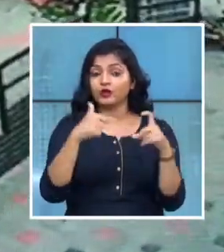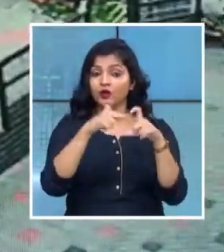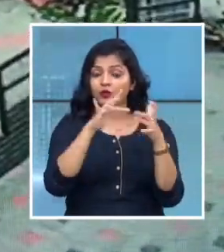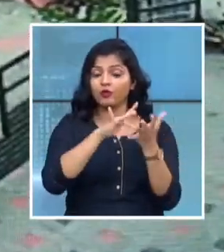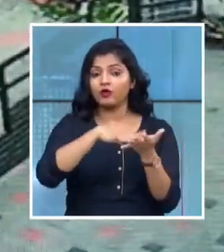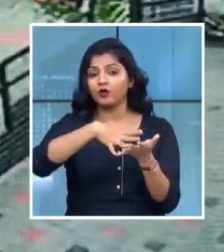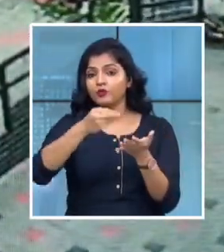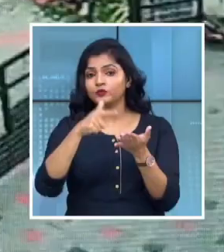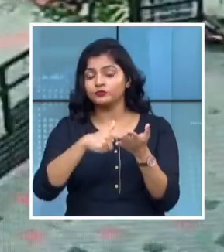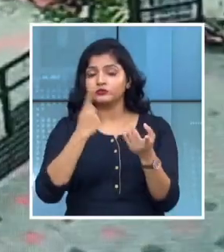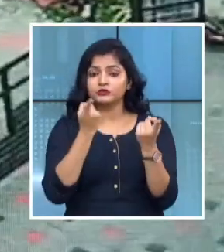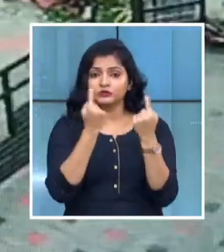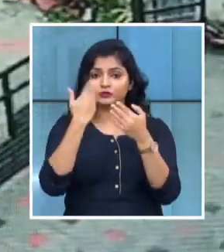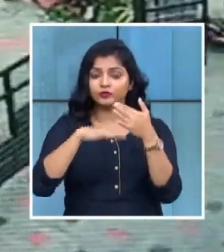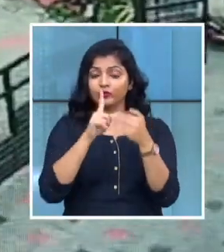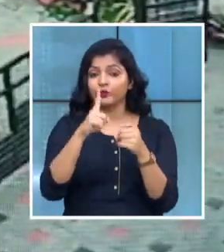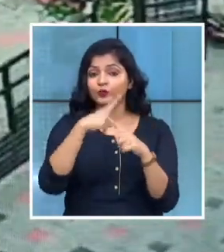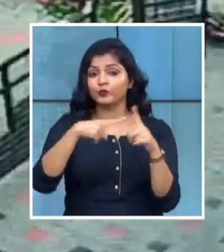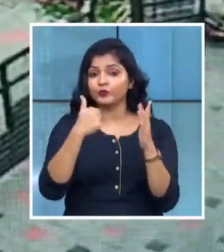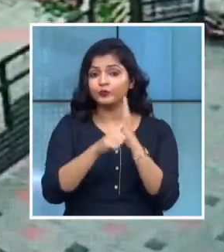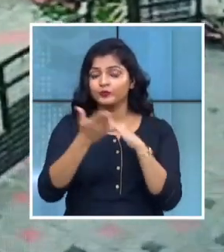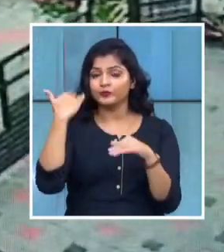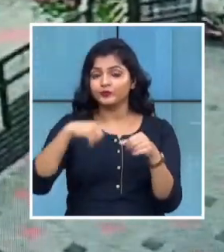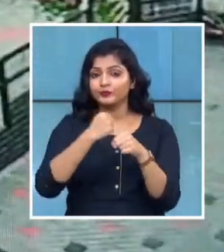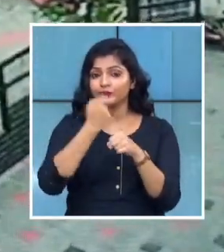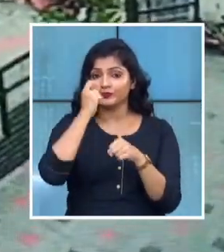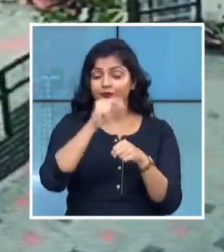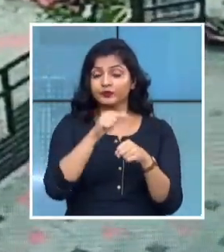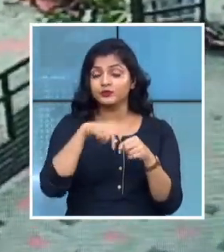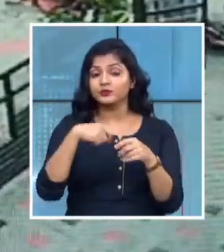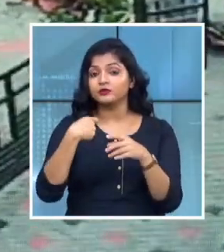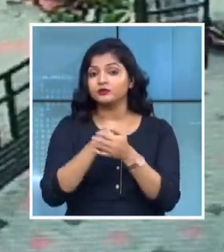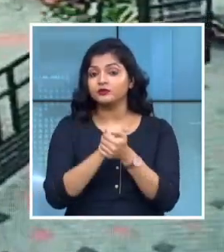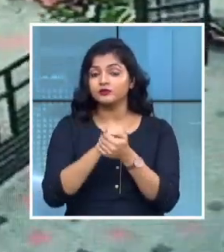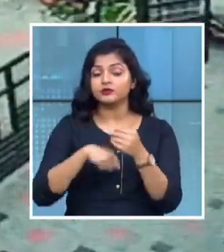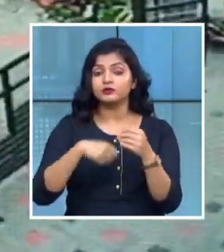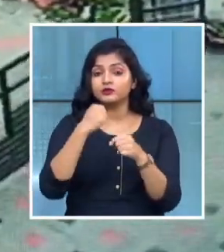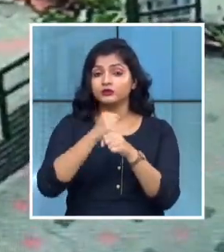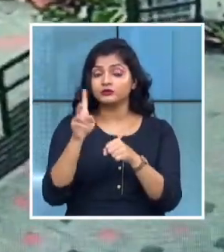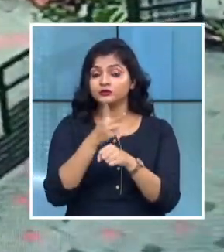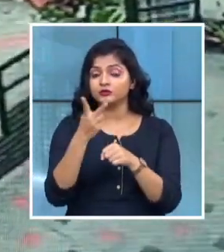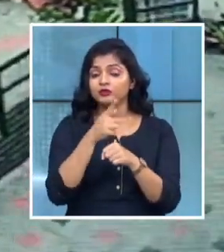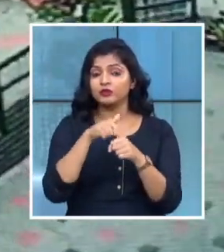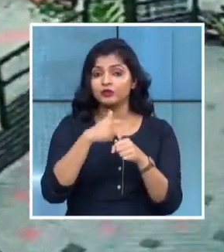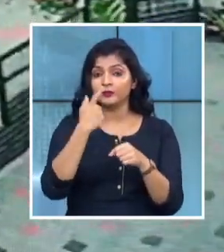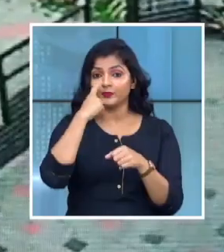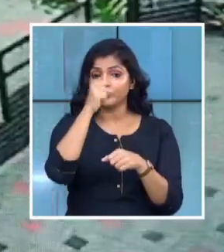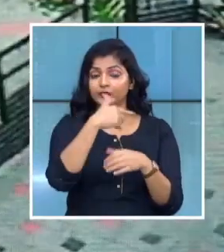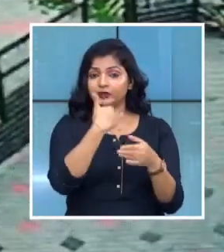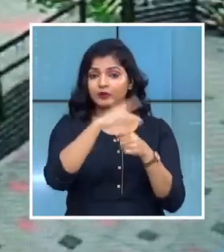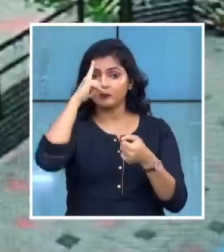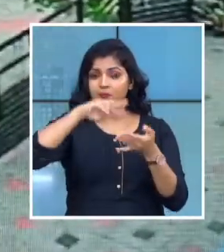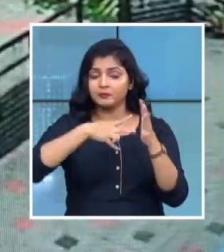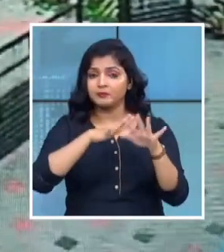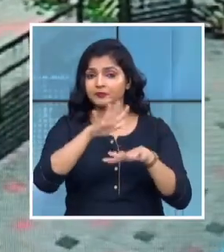നീണ്ടിരുന്നു. ഏതാണ്ട് 1.5 മാസം മുൻപാണ് ഗിരീഷും അതോടൊപ്പം തന്നെ ഖദീജയും JC എബ്രഹാമിനെ കൊലപ്പെടുത്താനായി ആസൂത്രണം നടത്തിയത്.